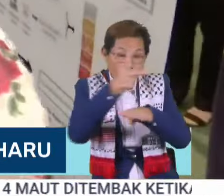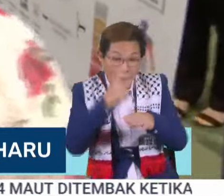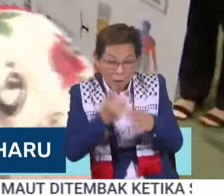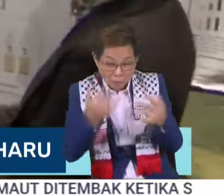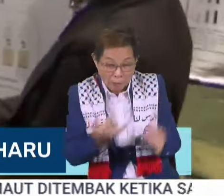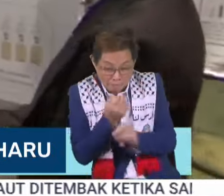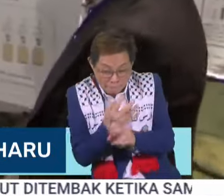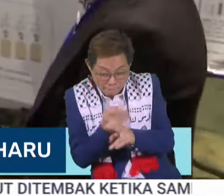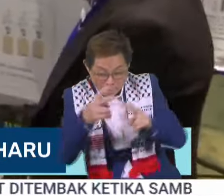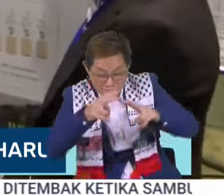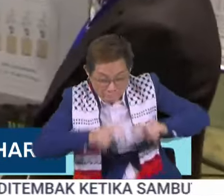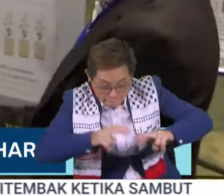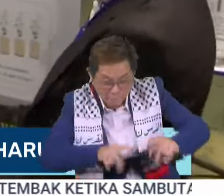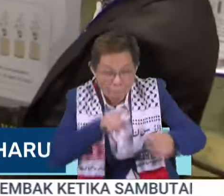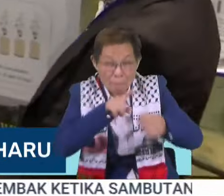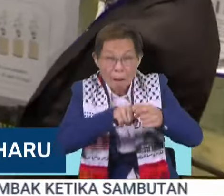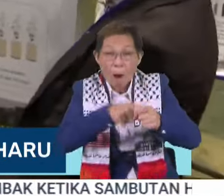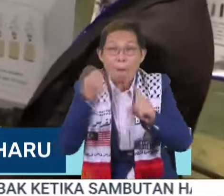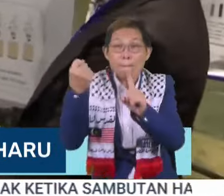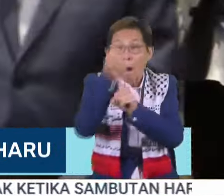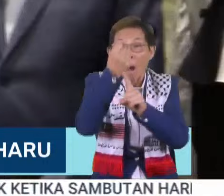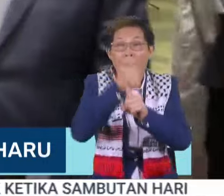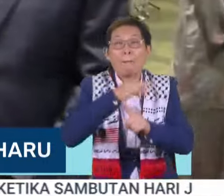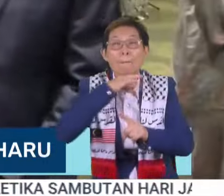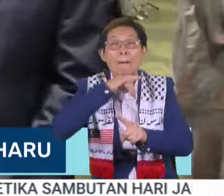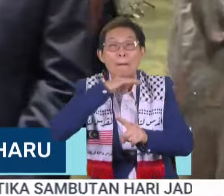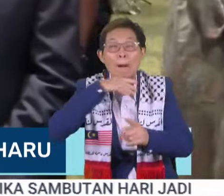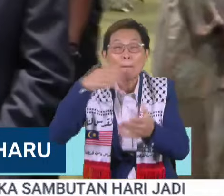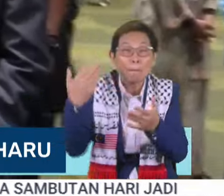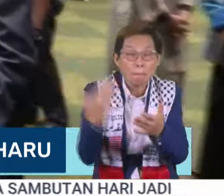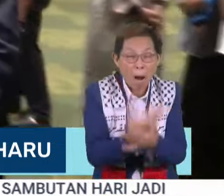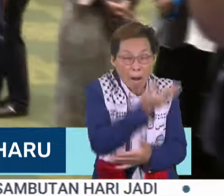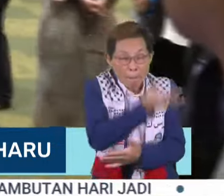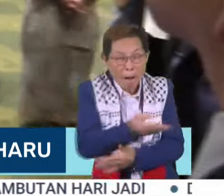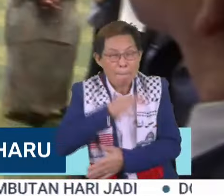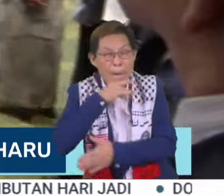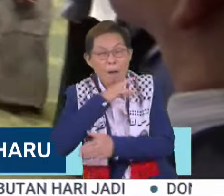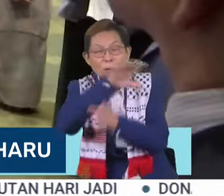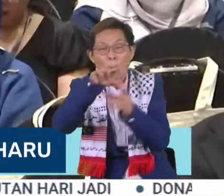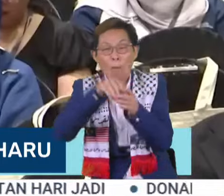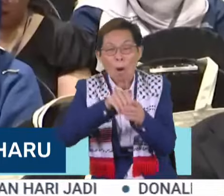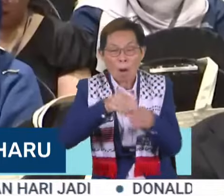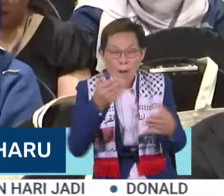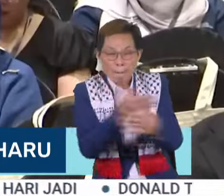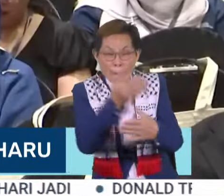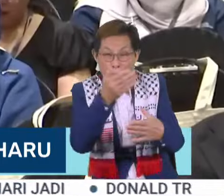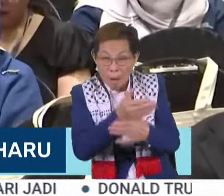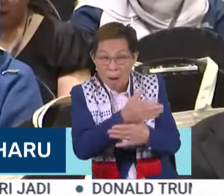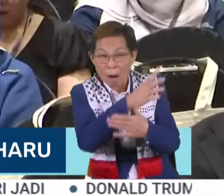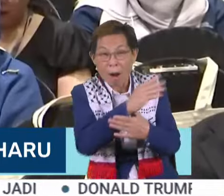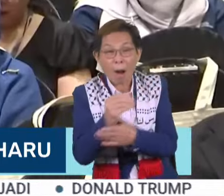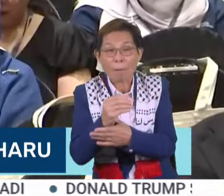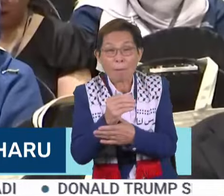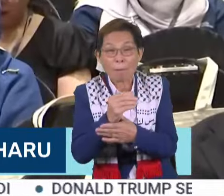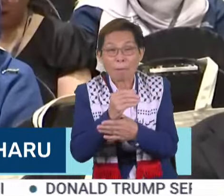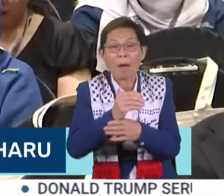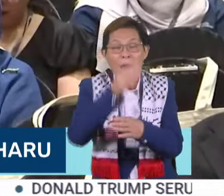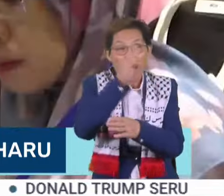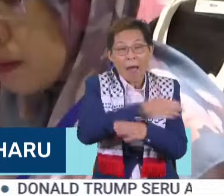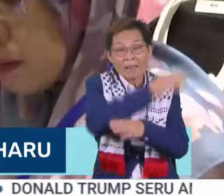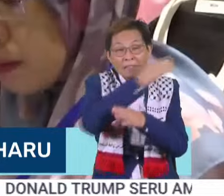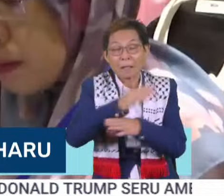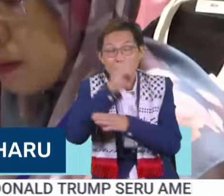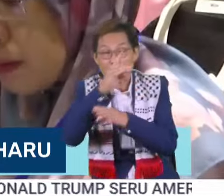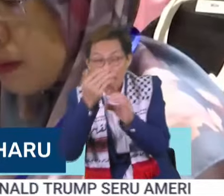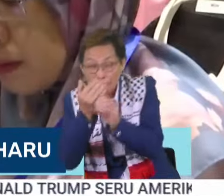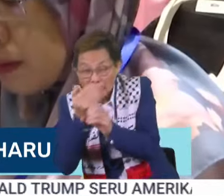menjalankan penyelidikan berkaitan impak bahan cemar baru. Bahan cemar berkenaan termasuk bahan pengganggu endokrin, kerintangan anti-mikrobe